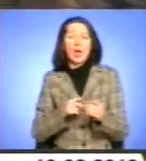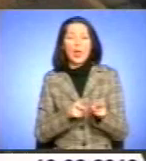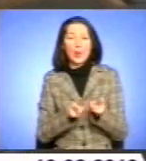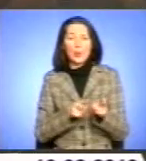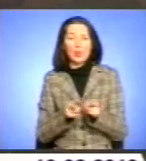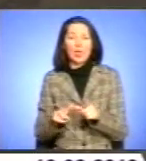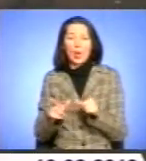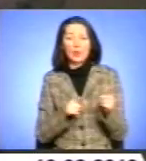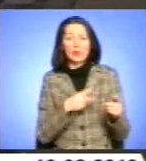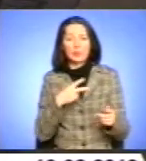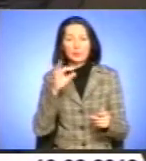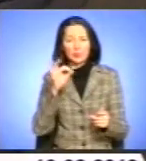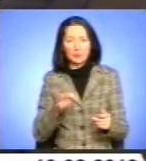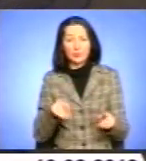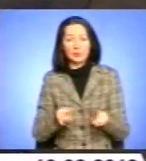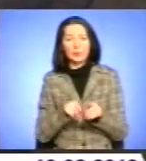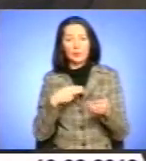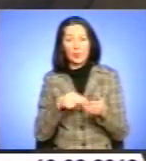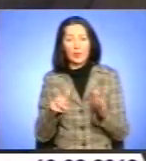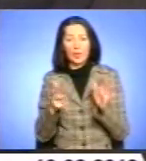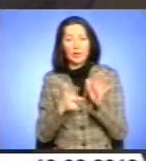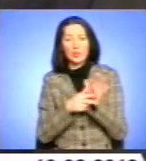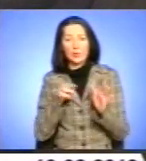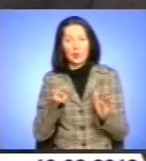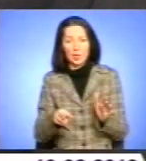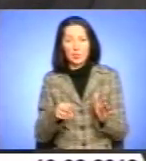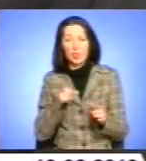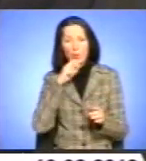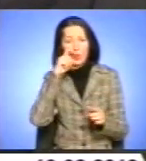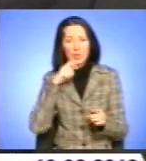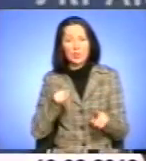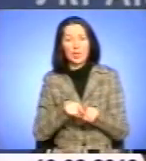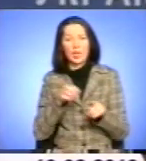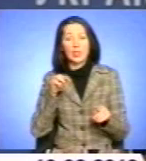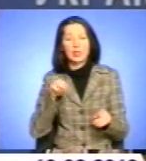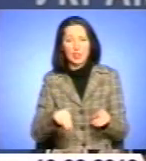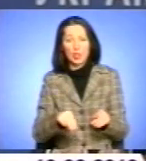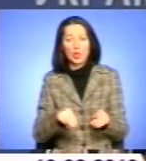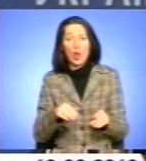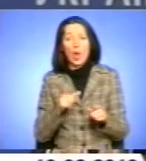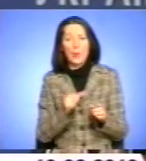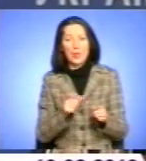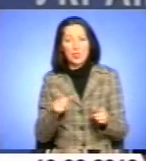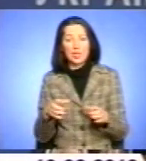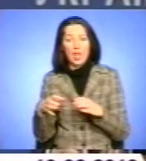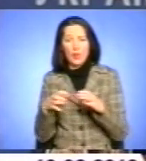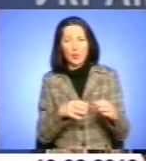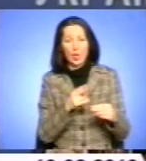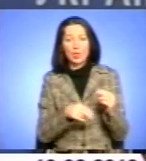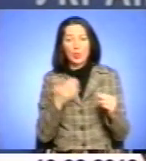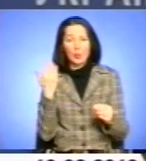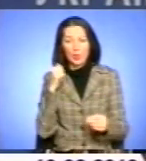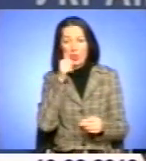також придбати 8 тисяч вітчизняних вантажних та 1000 пасажирських вагонів. На кінці минулої тижня об'явлен